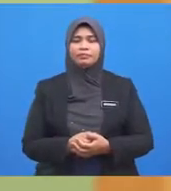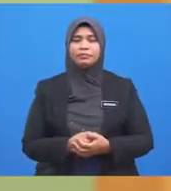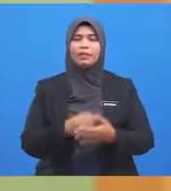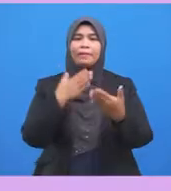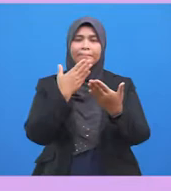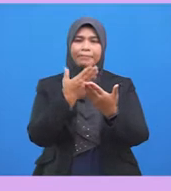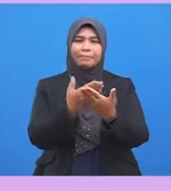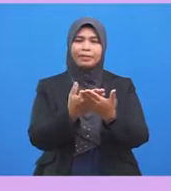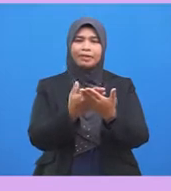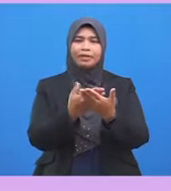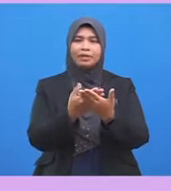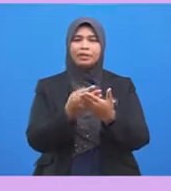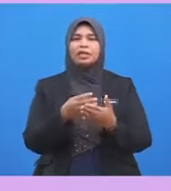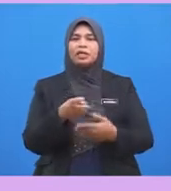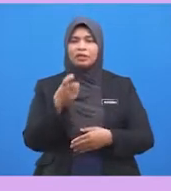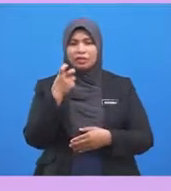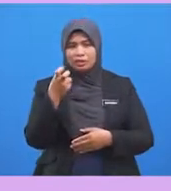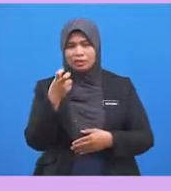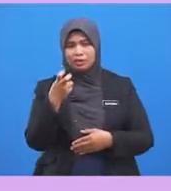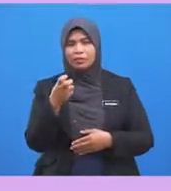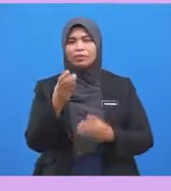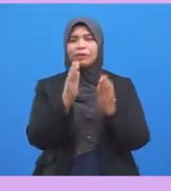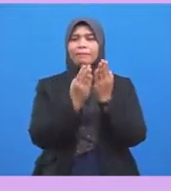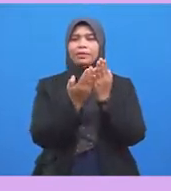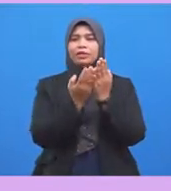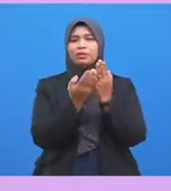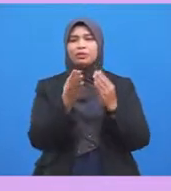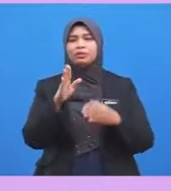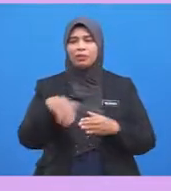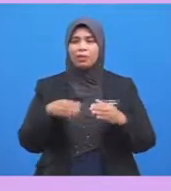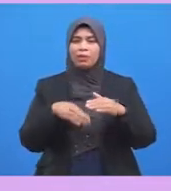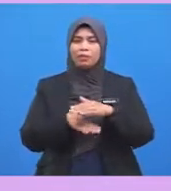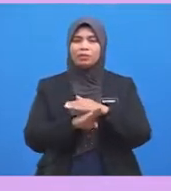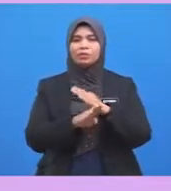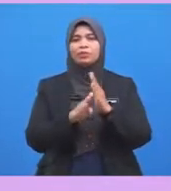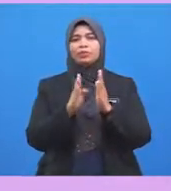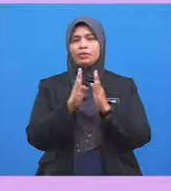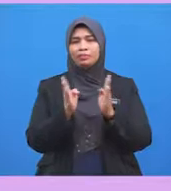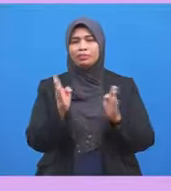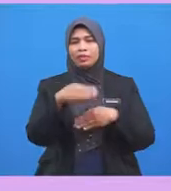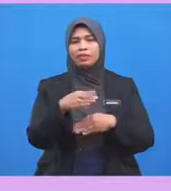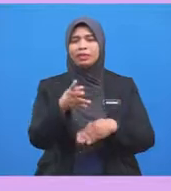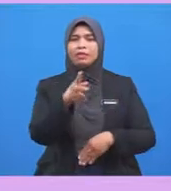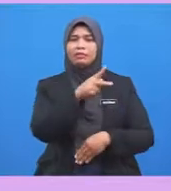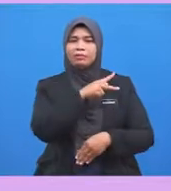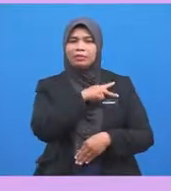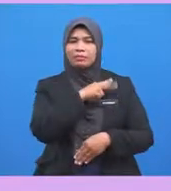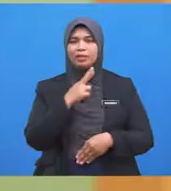Baik. Mengetuk pintu sebelum memasuki bilik pemimpin agama di